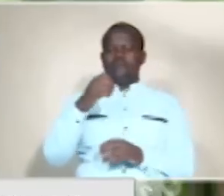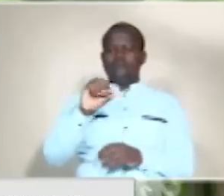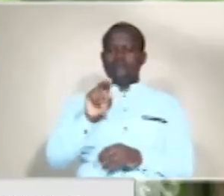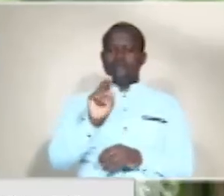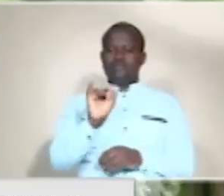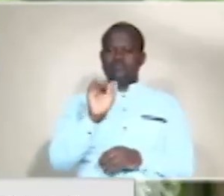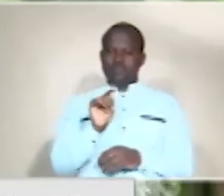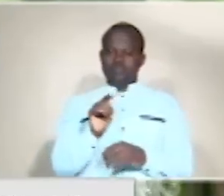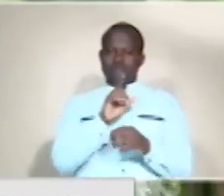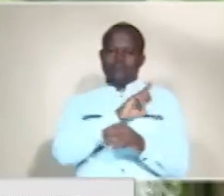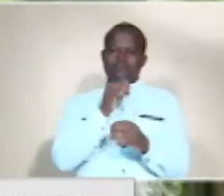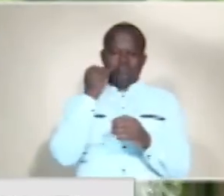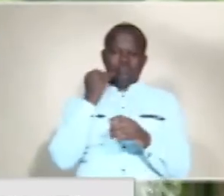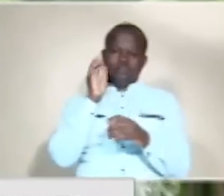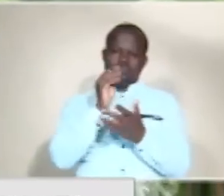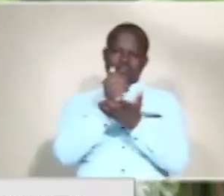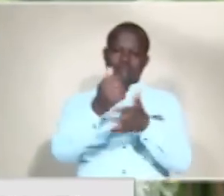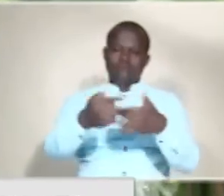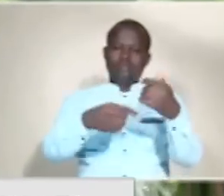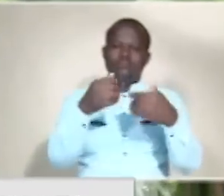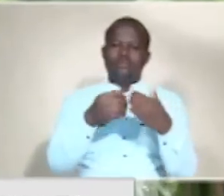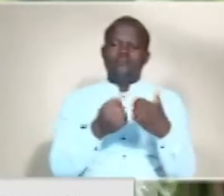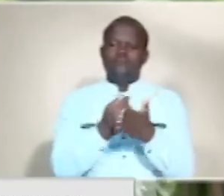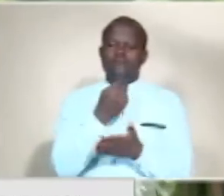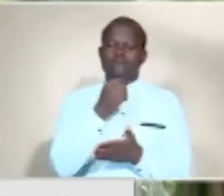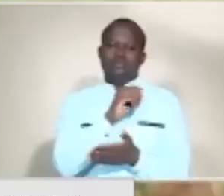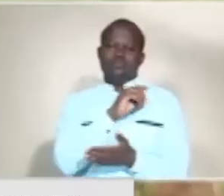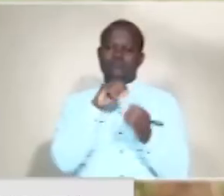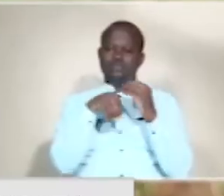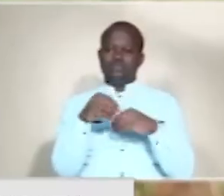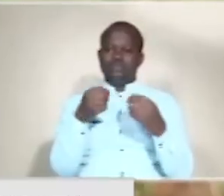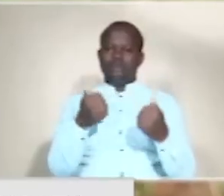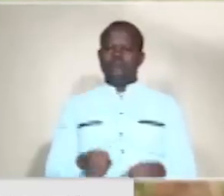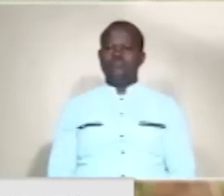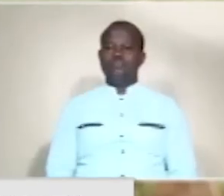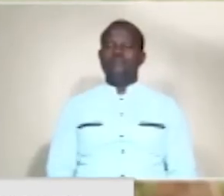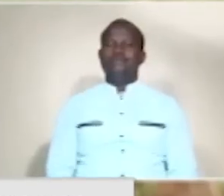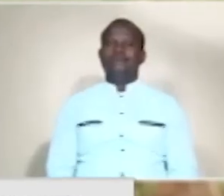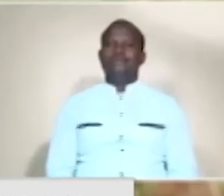amahirwe akomeye, bityo ko bazanafashwa gukomeza kuyabyaza umusaruro. Uyu mushinga